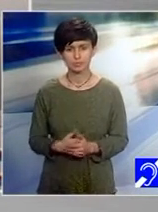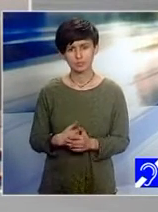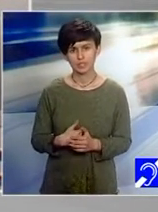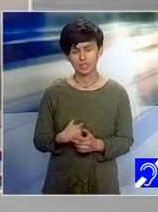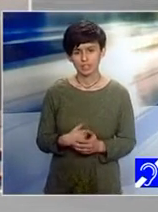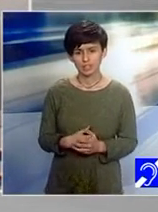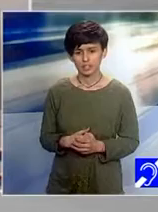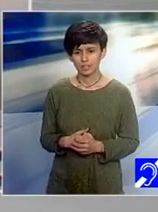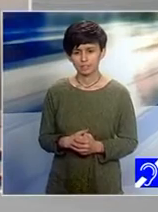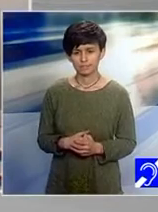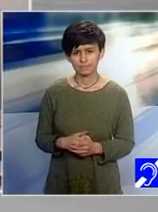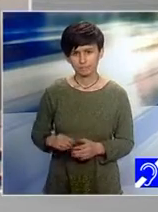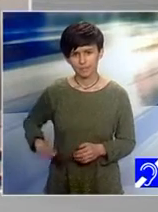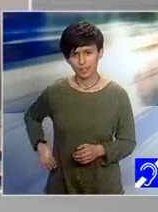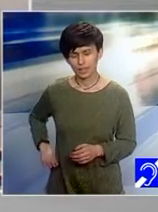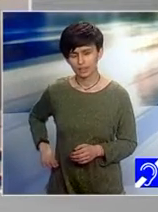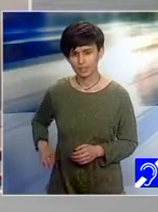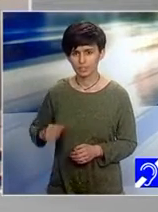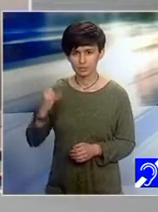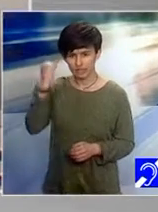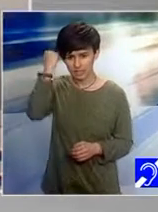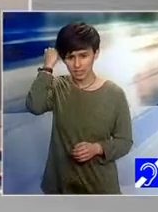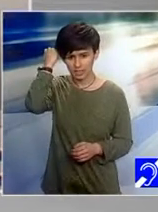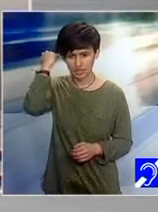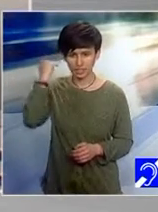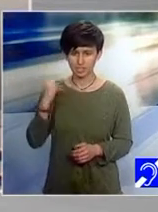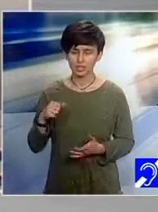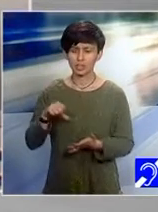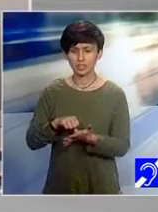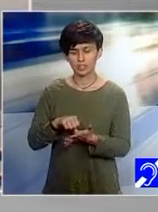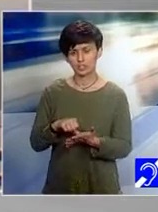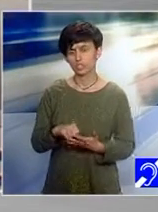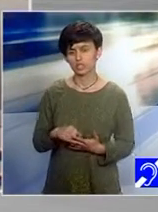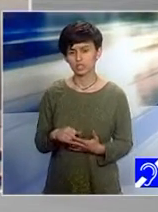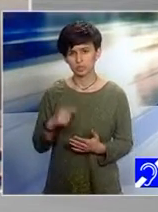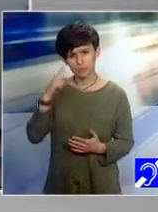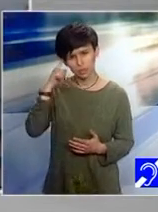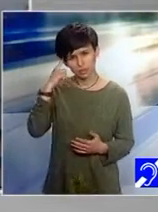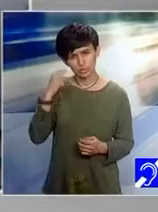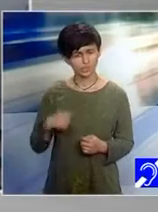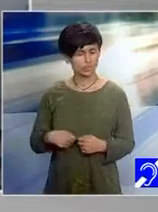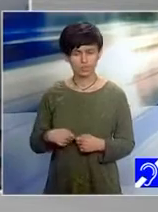mine. Deci doamna Ștaib, fiind secretar la filială, cunoaște tot ce